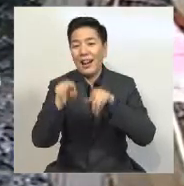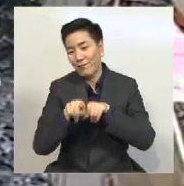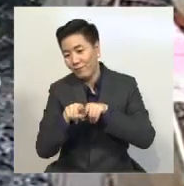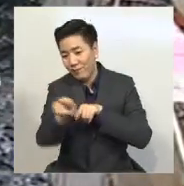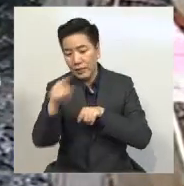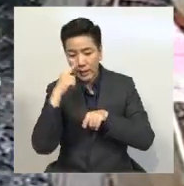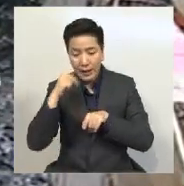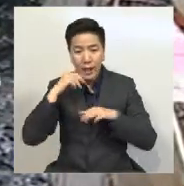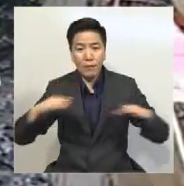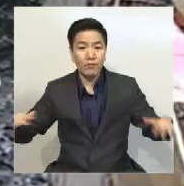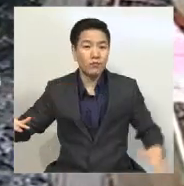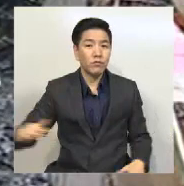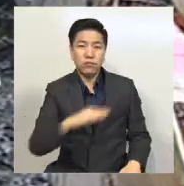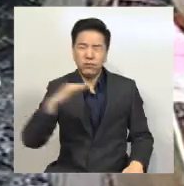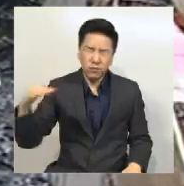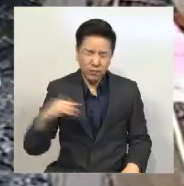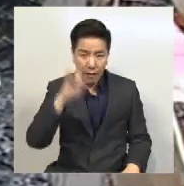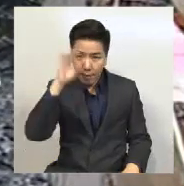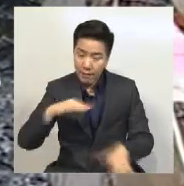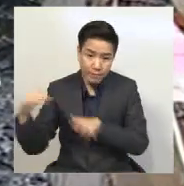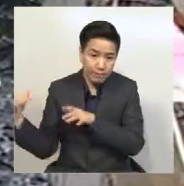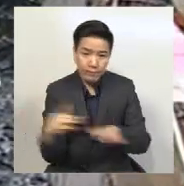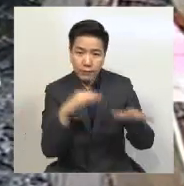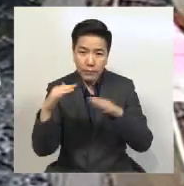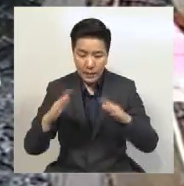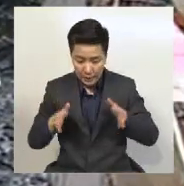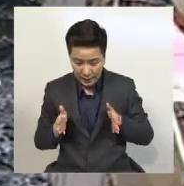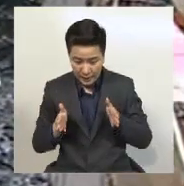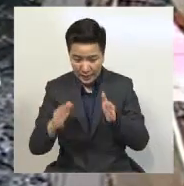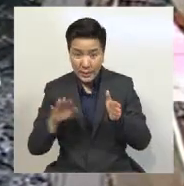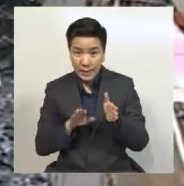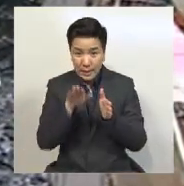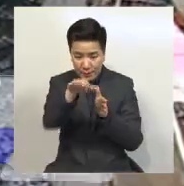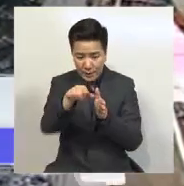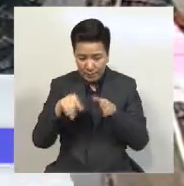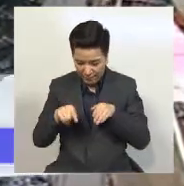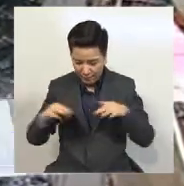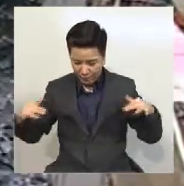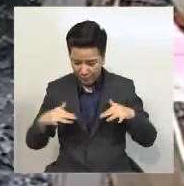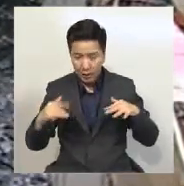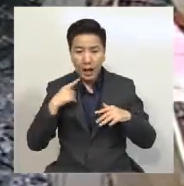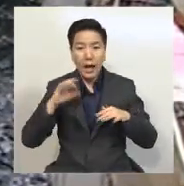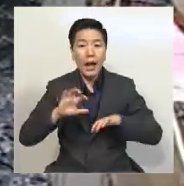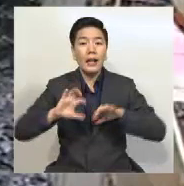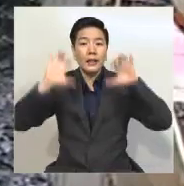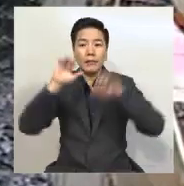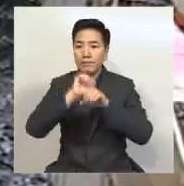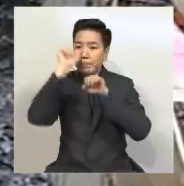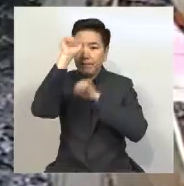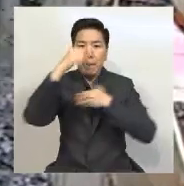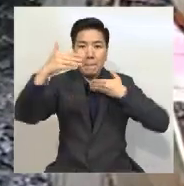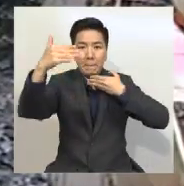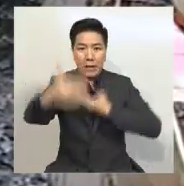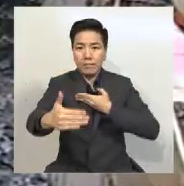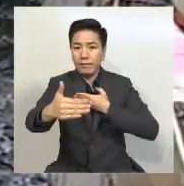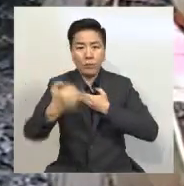น้ำในลำเสบกนั้นนะครับไหลเชี่ยวขึ้นเรื่อยๆแล้วก็กัดเซาะบริเวณคอสะพานนะครับทางราชการประกาศปิดสะพานอย่างเด็ดขาดเลยครับ